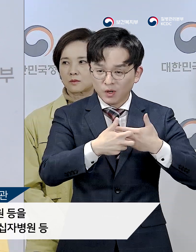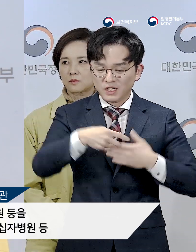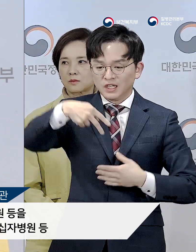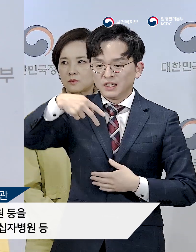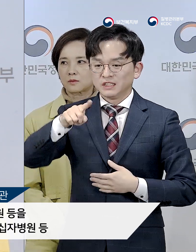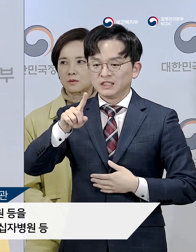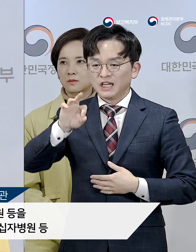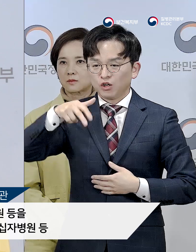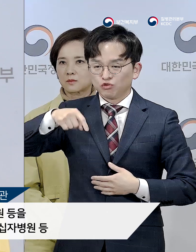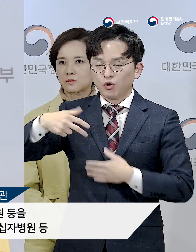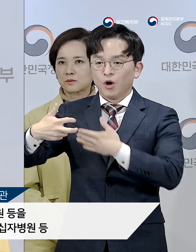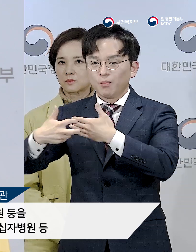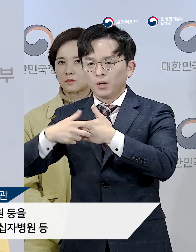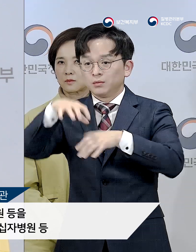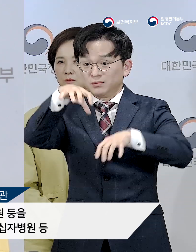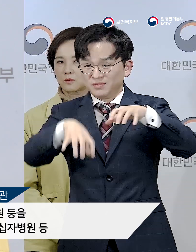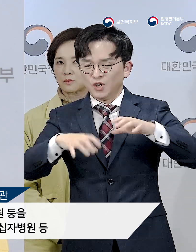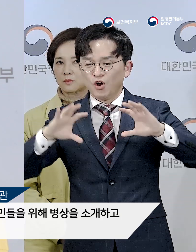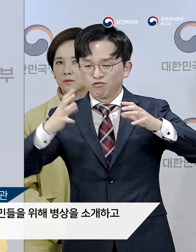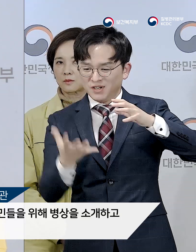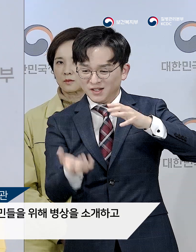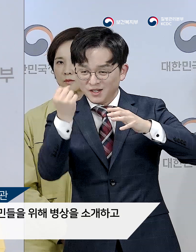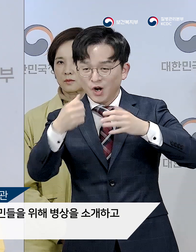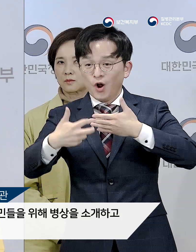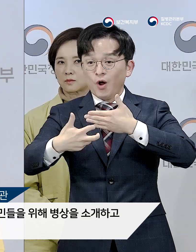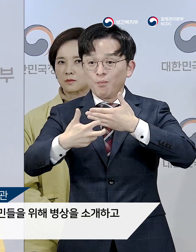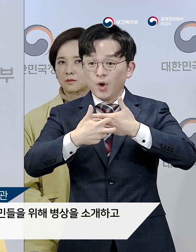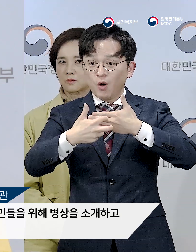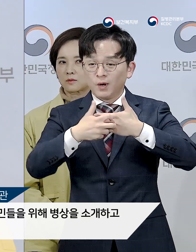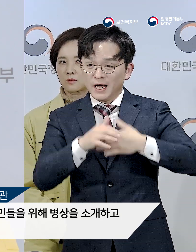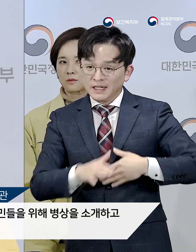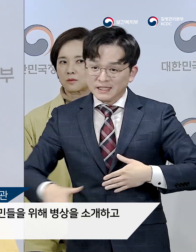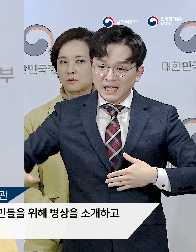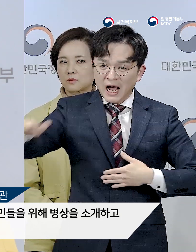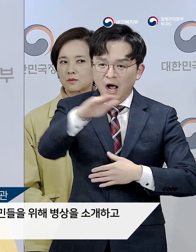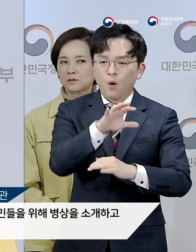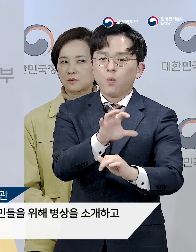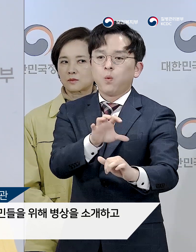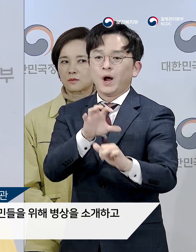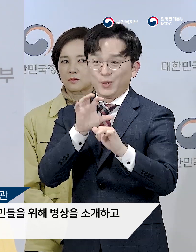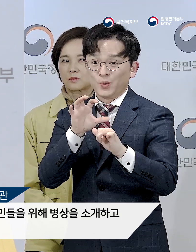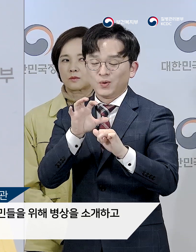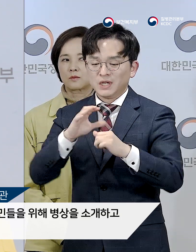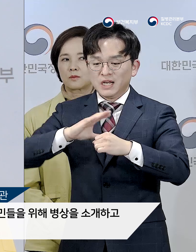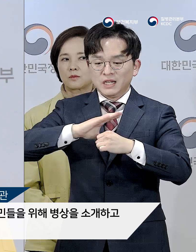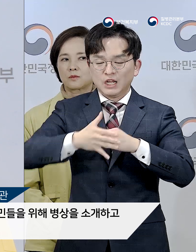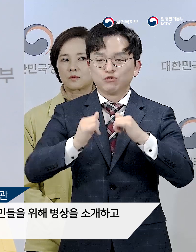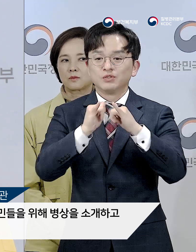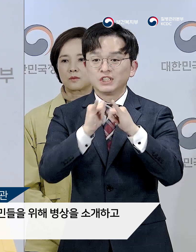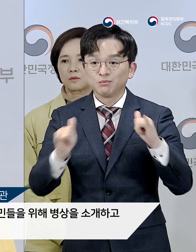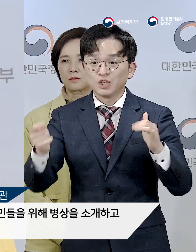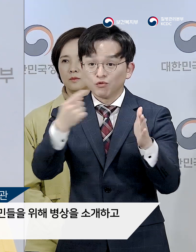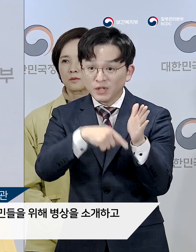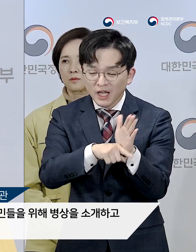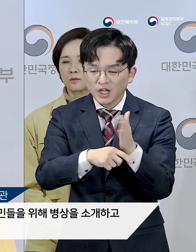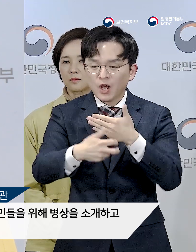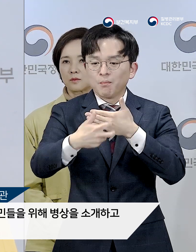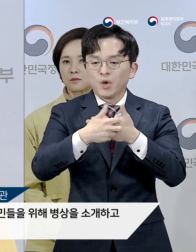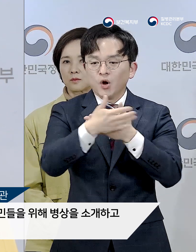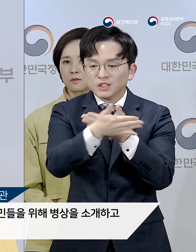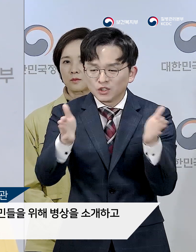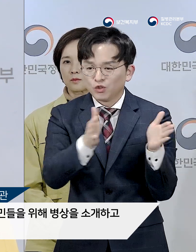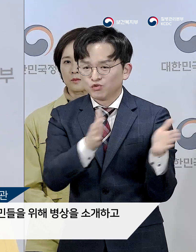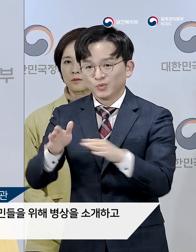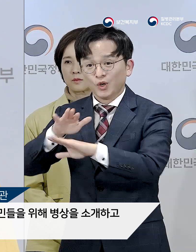상주적십자병원, 영주적십자병원 등 공공병원들까지 범정부적인 총력을 다해 대구 시민들을 위해